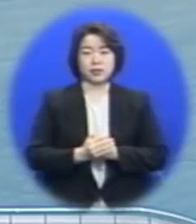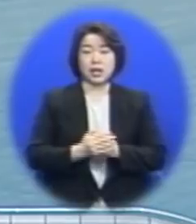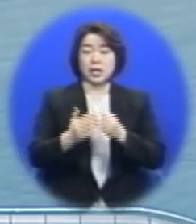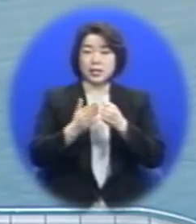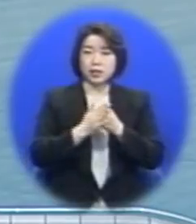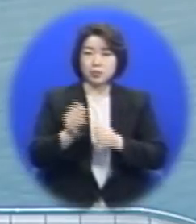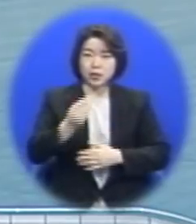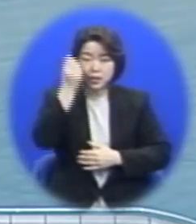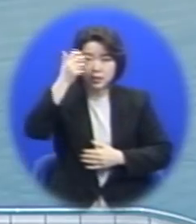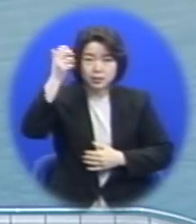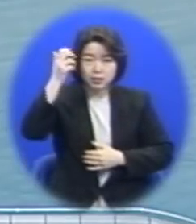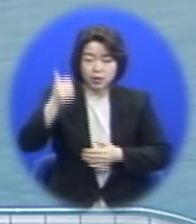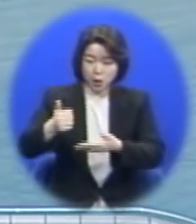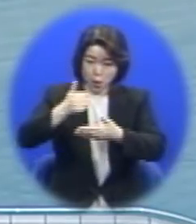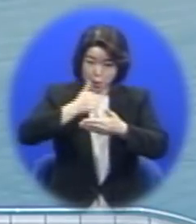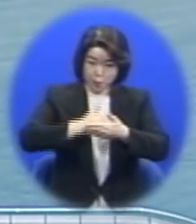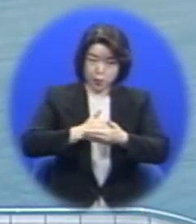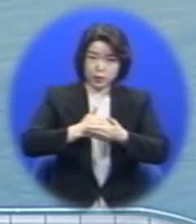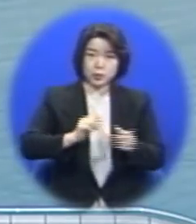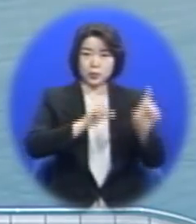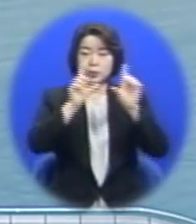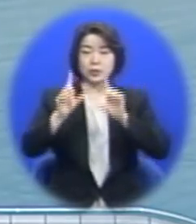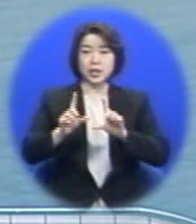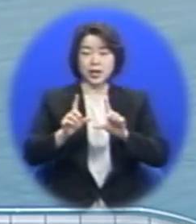그러니까 성령을 모시고 사는 성도는